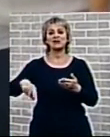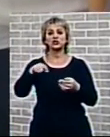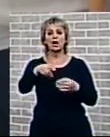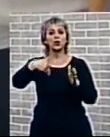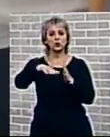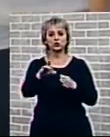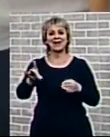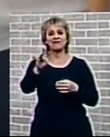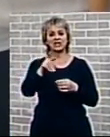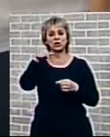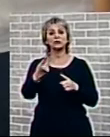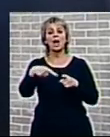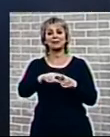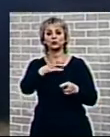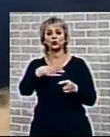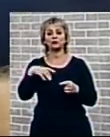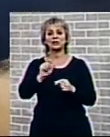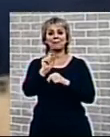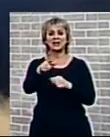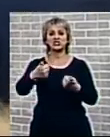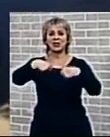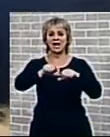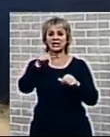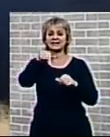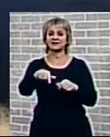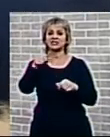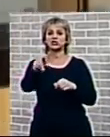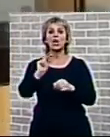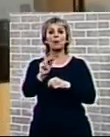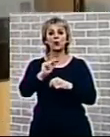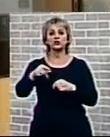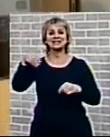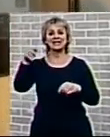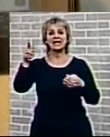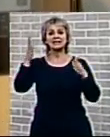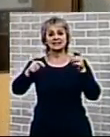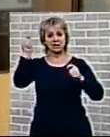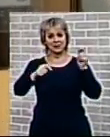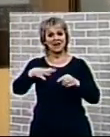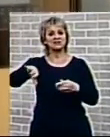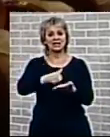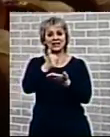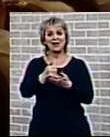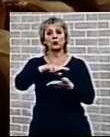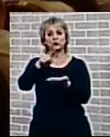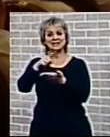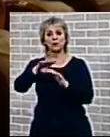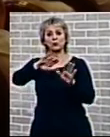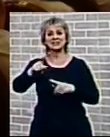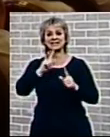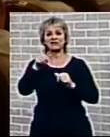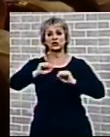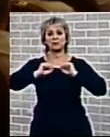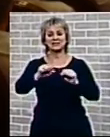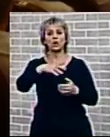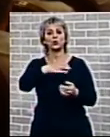она лучшая в регионе, а потому губернатор поручил организовать здесь поучительный семинар для глав всех муниципалитетов. После совещания по